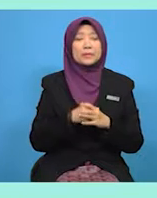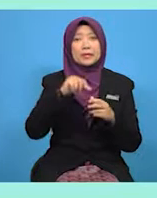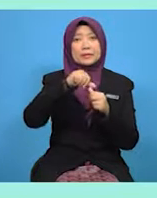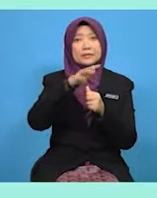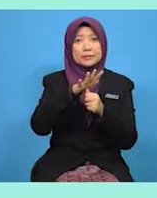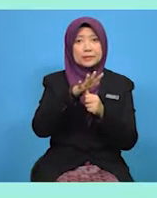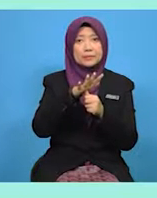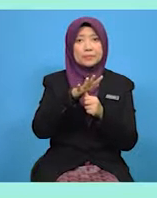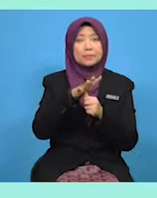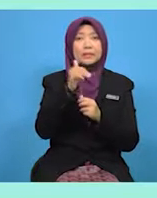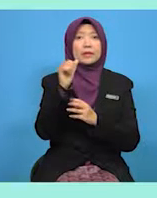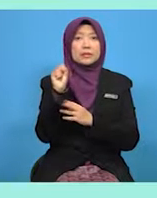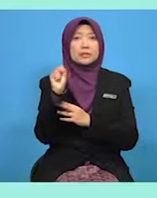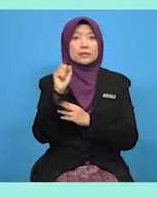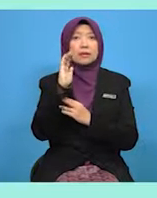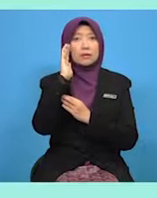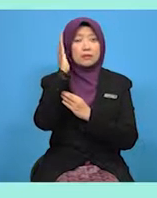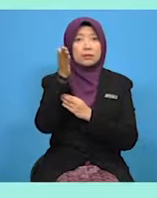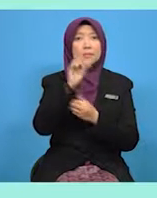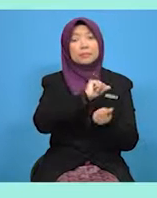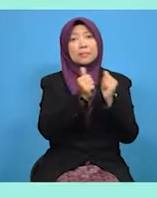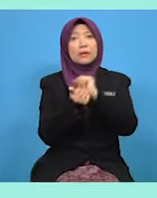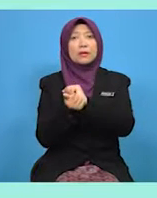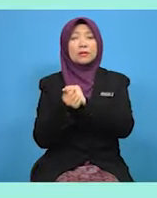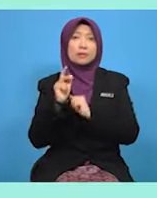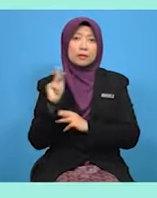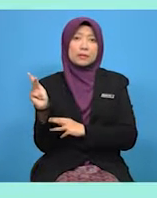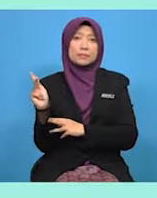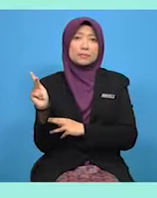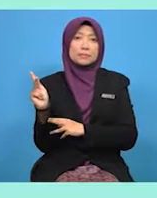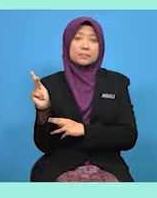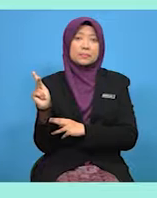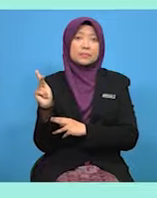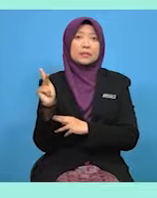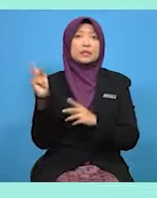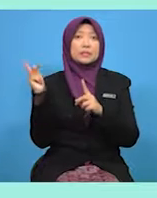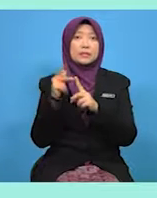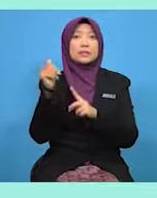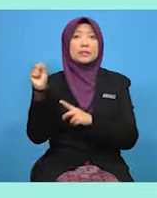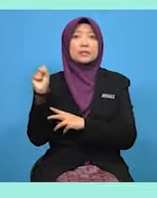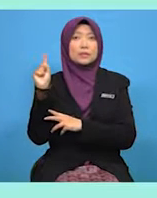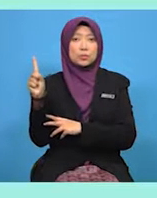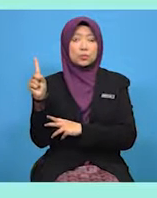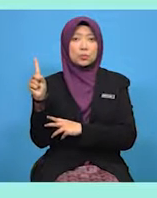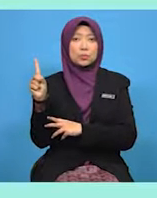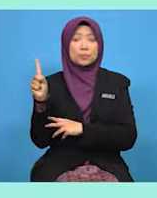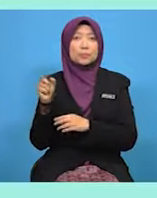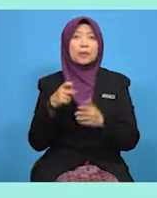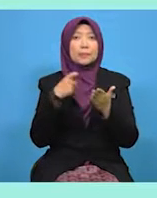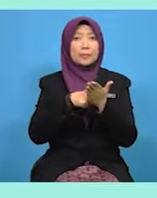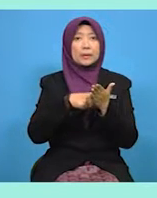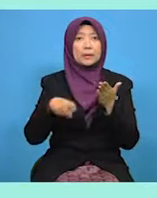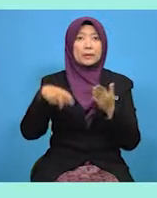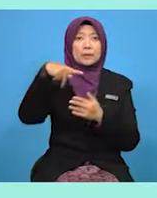Kesannya, AS akan beralih ke kanan, ke AS1. Pada harga